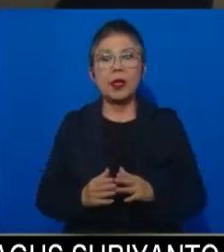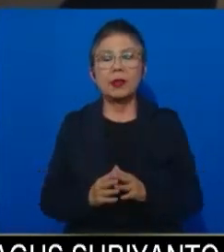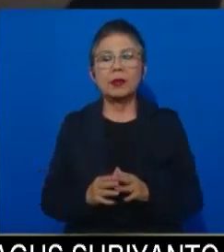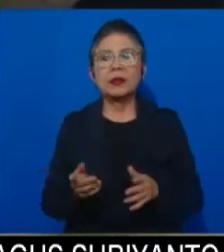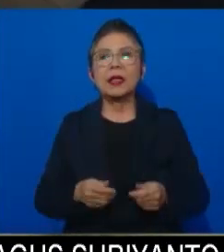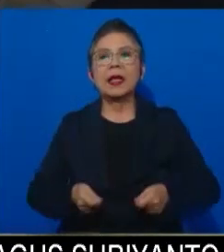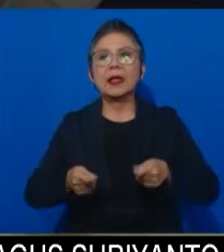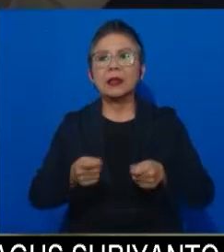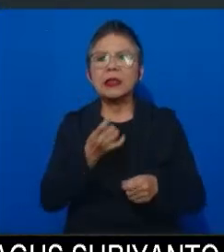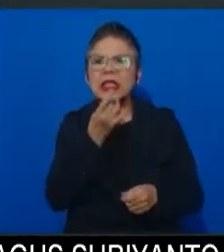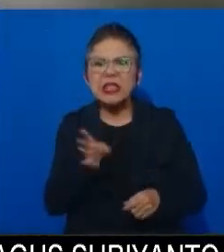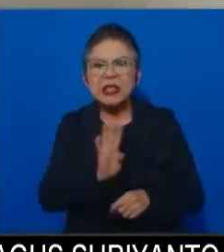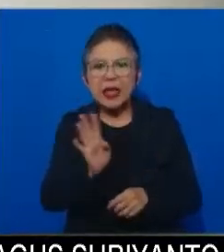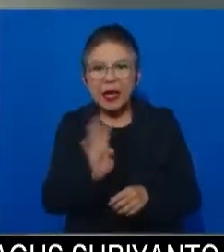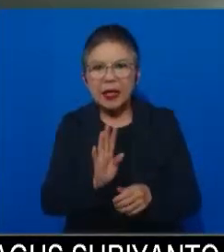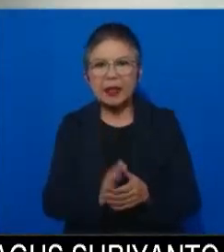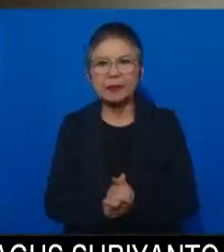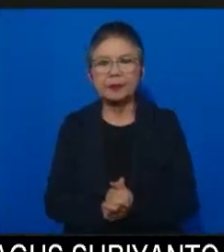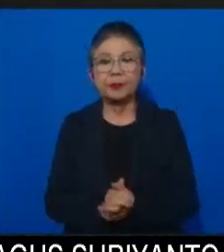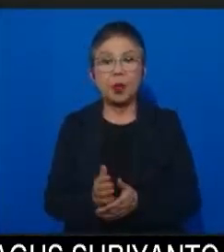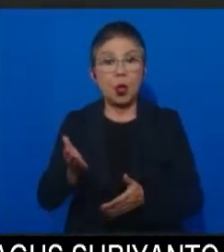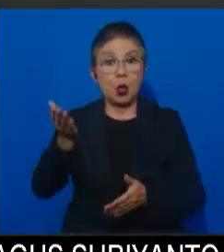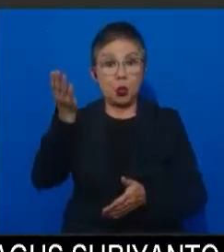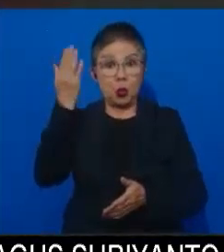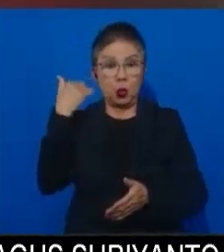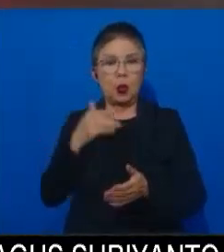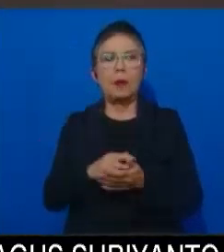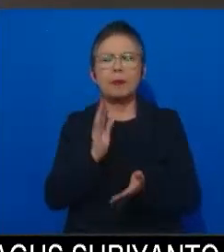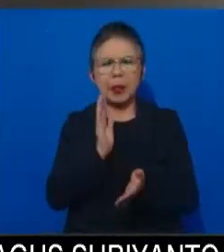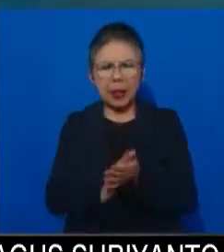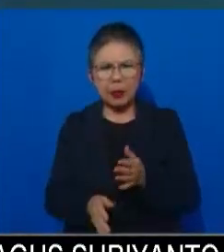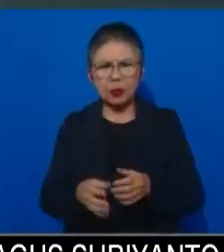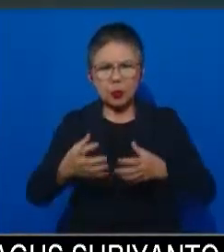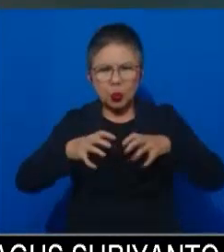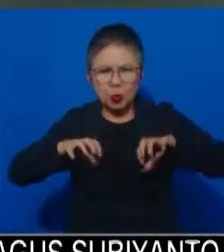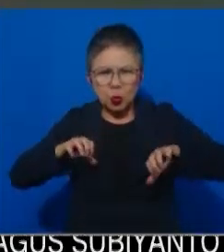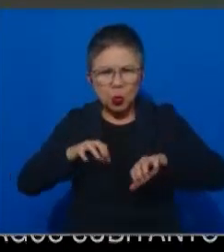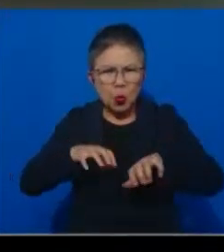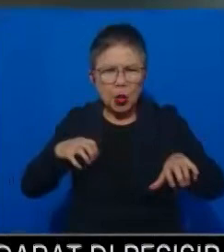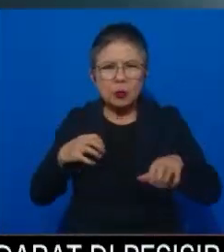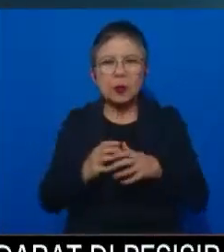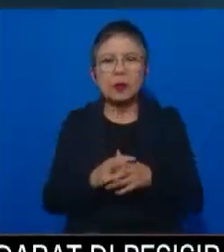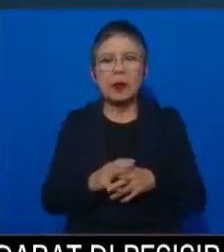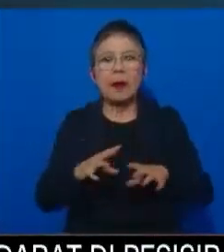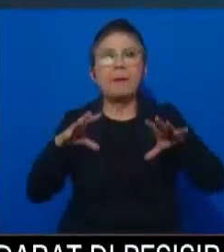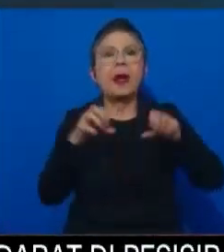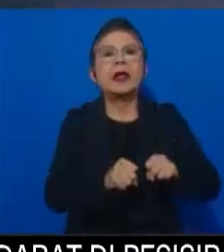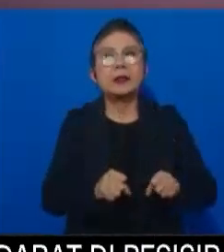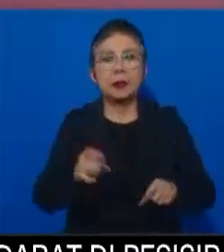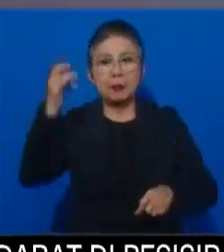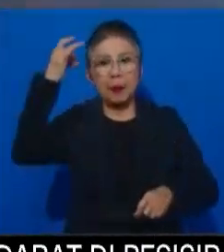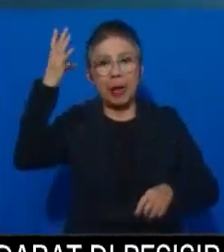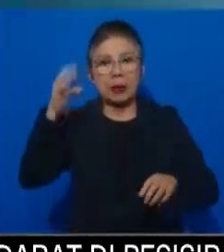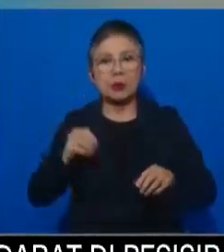dilakukan secara ilegal. Sebelumnya di lokasi kejadian, hewan buas yang diduga harimau Sumatera memangsa pengasuhnya Suprianda